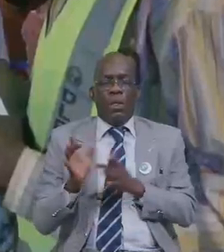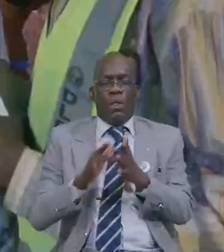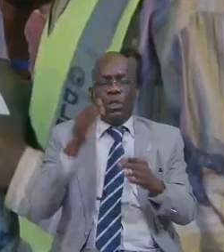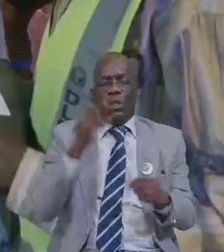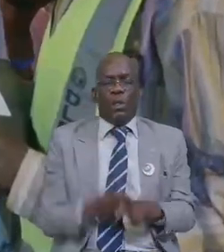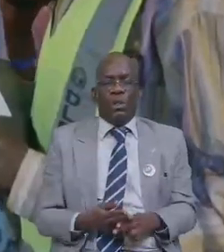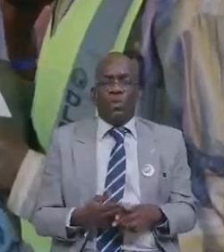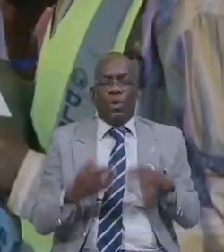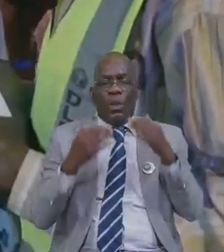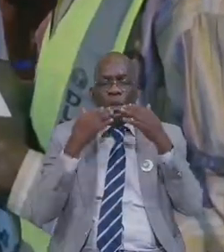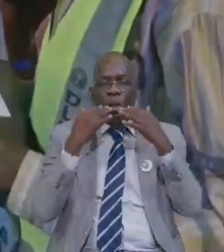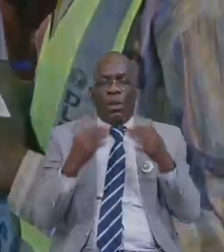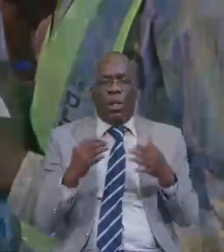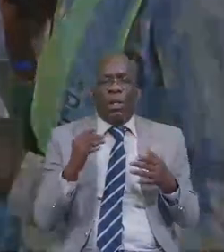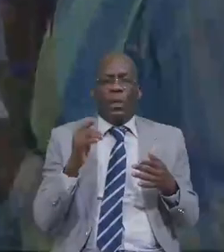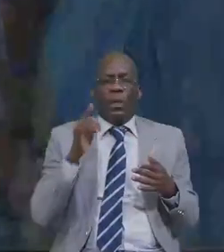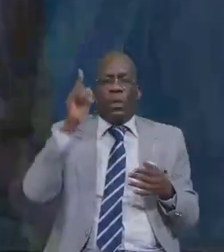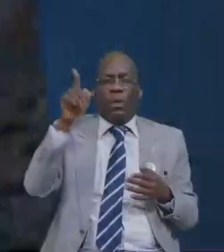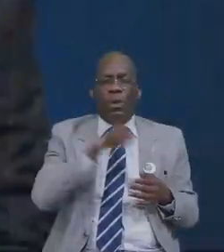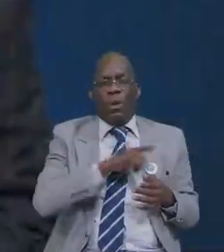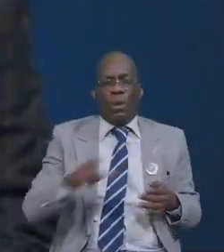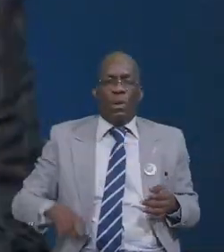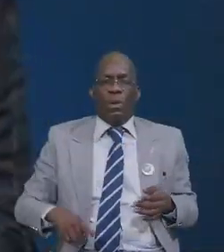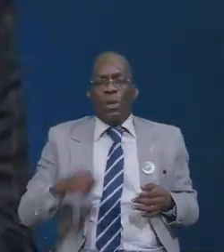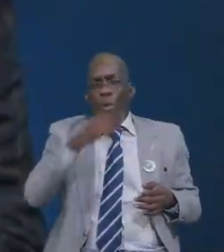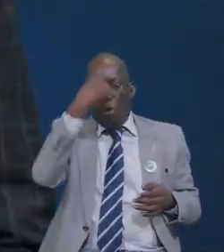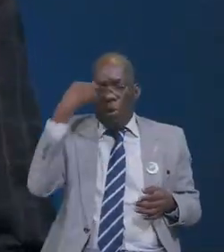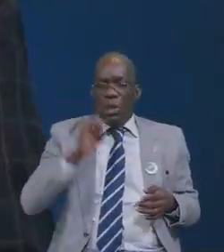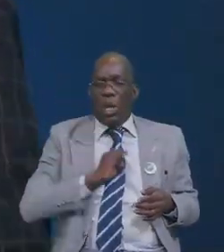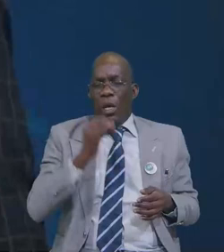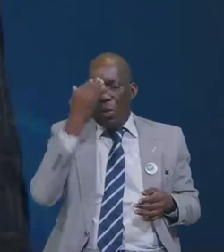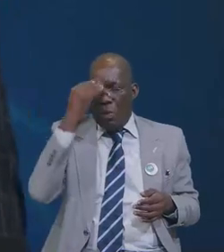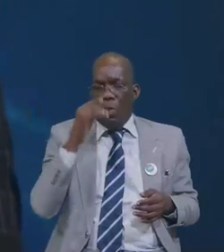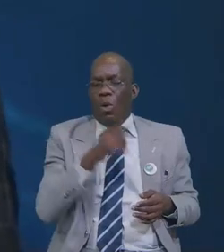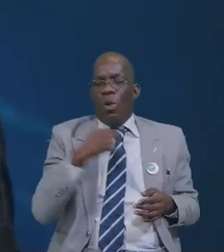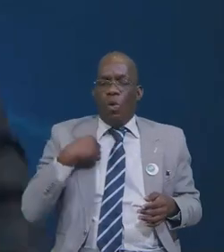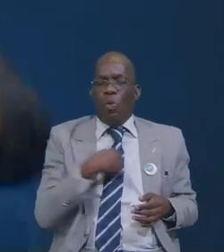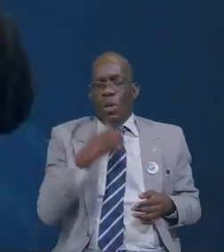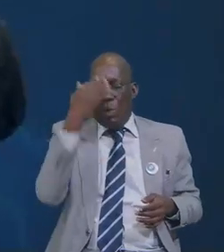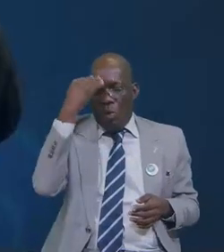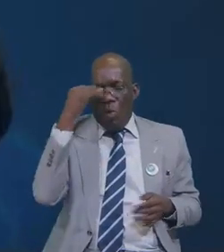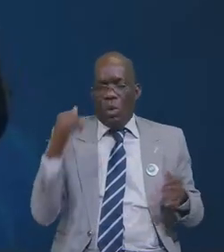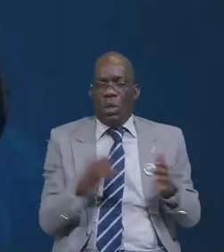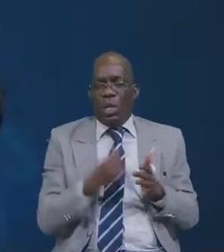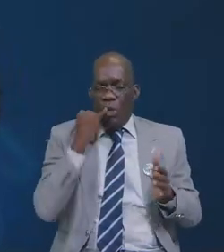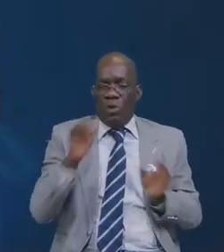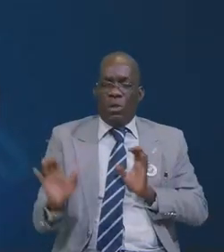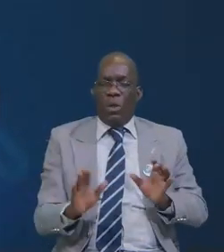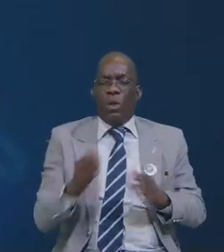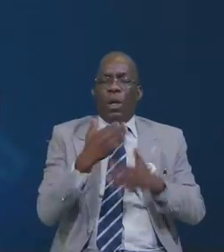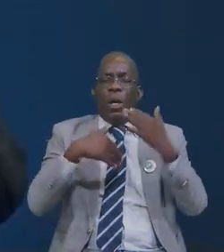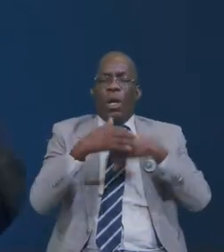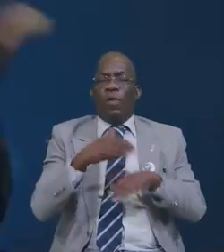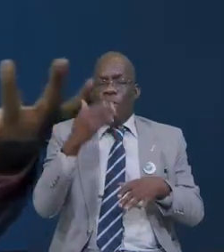de Jésus. Merci Seigneur, parce que je sais, nous savons que c'est fait. Le